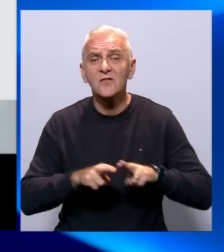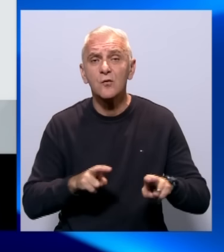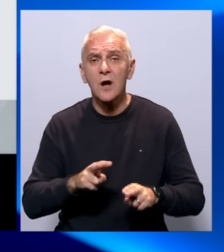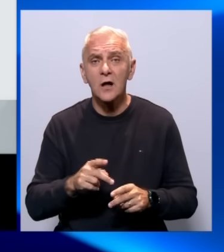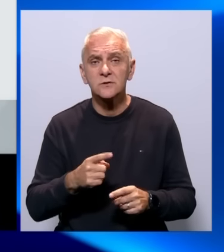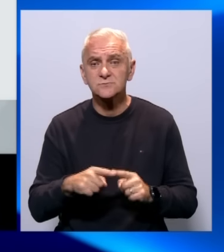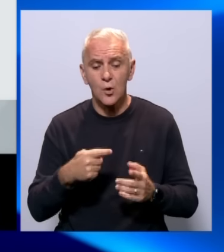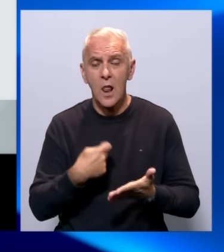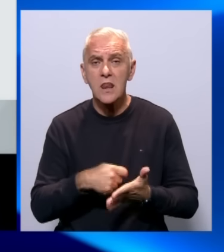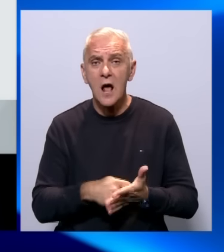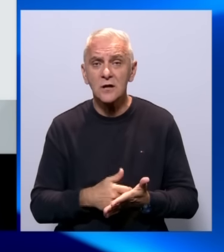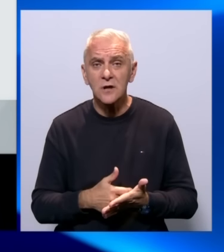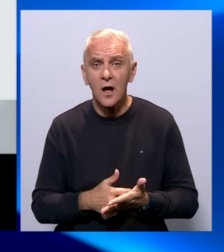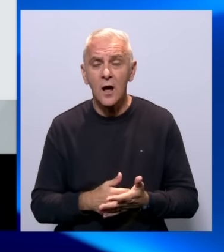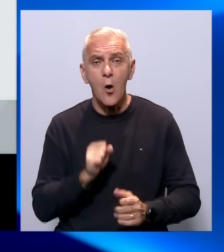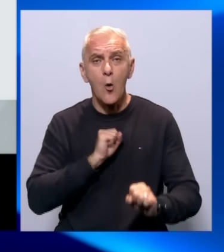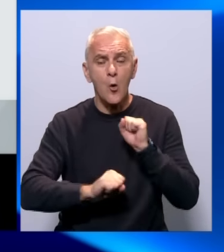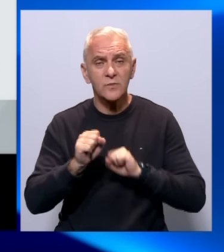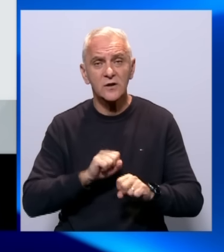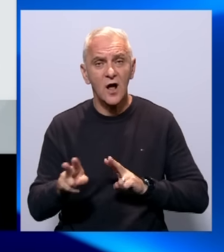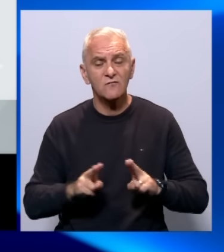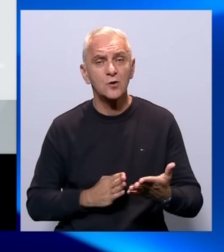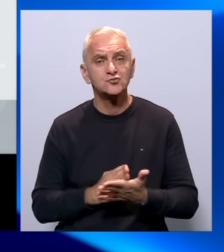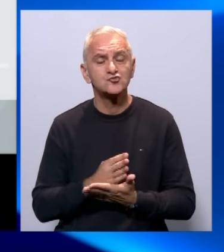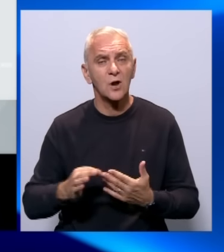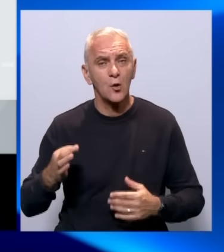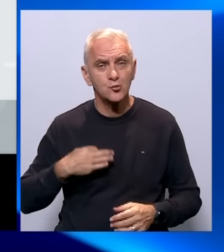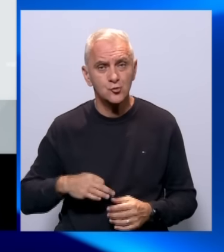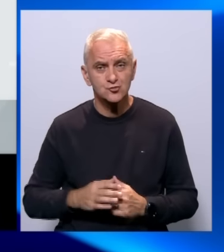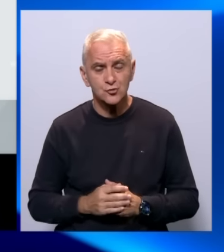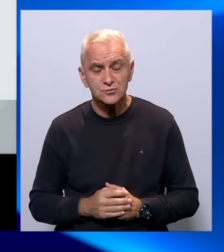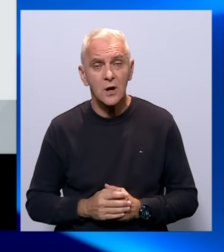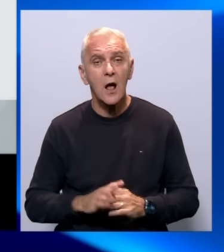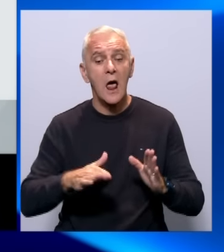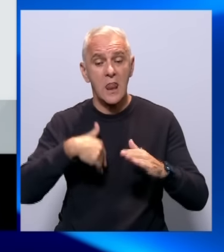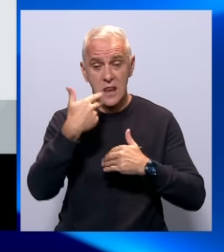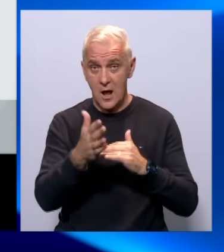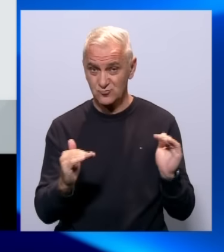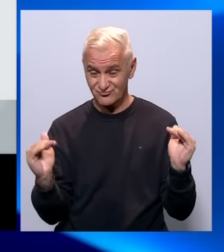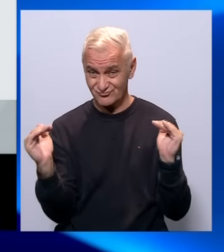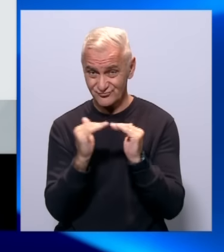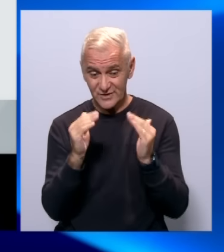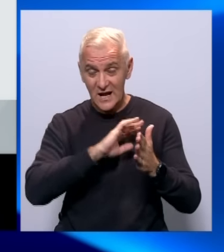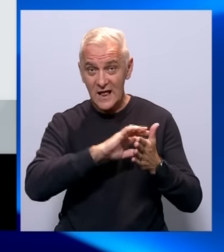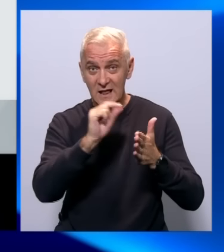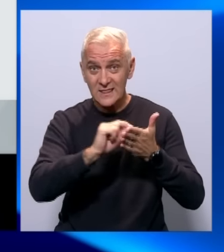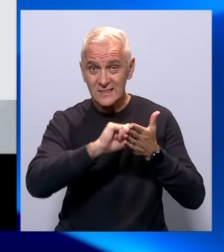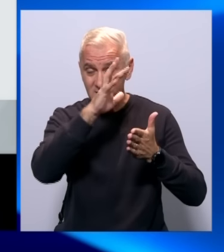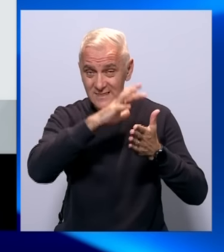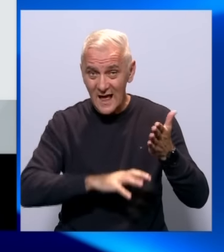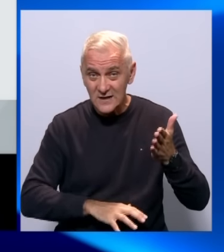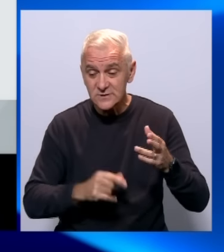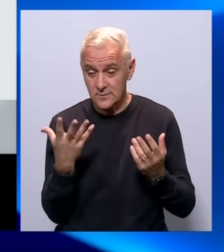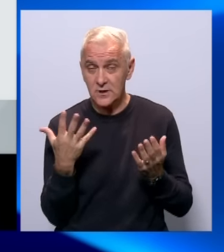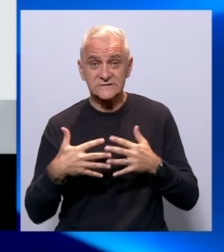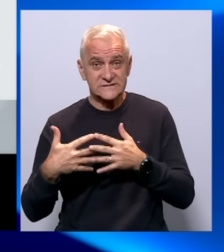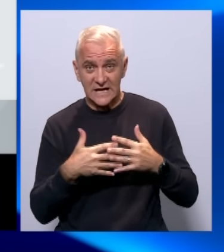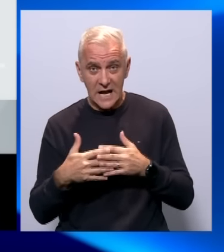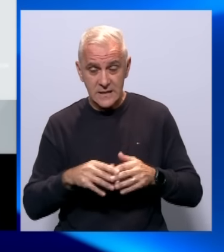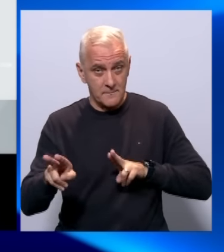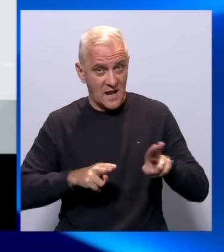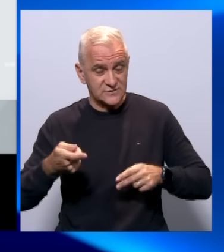na isplatu naknada za odbrane advokata po službenoj dužnosti, te će nakon usaglašavanja teksta istog u saradnji sa Ministarstvom